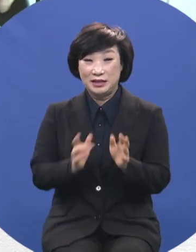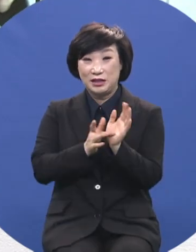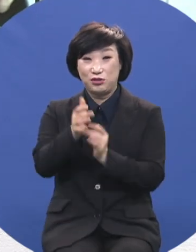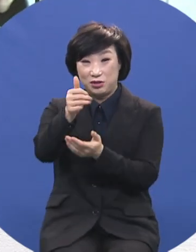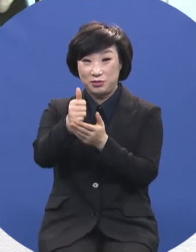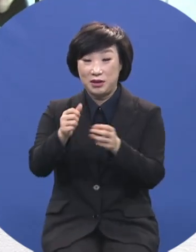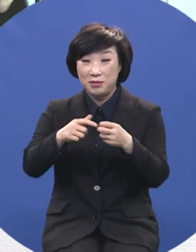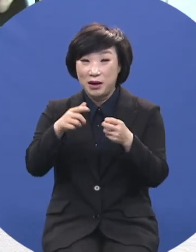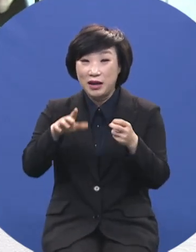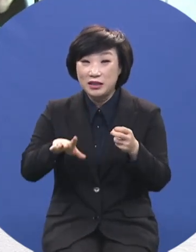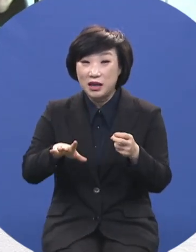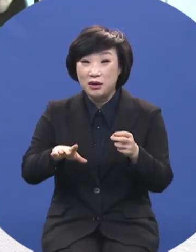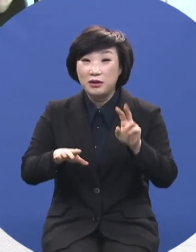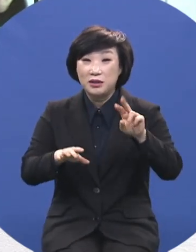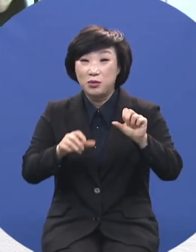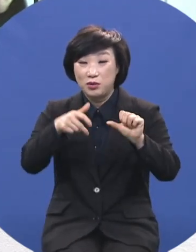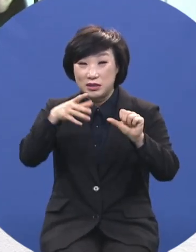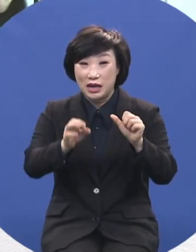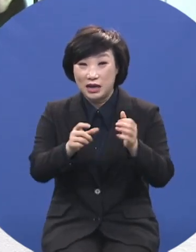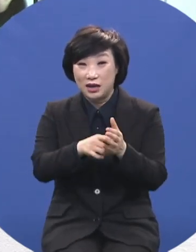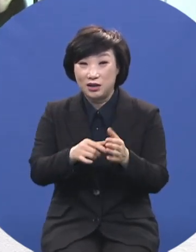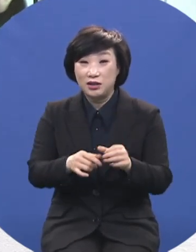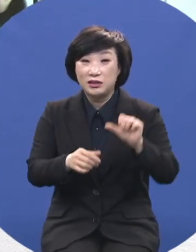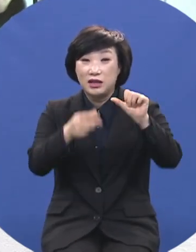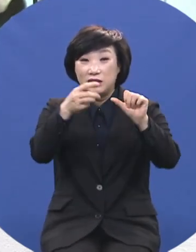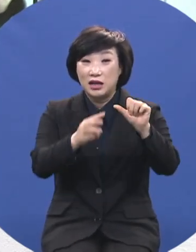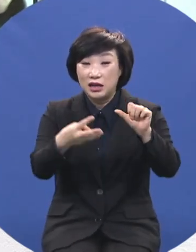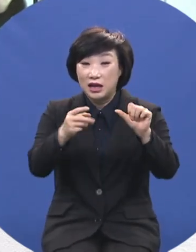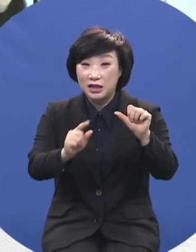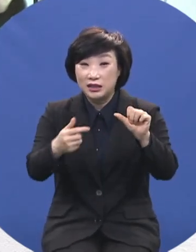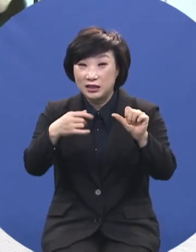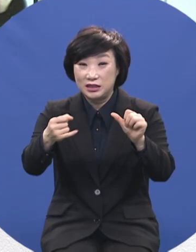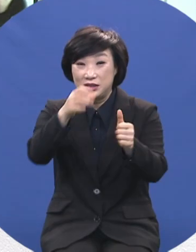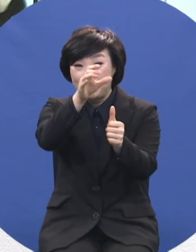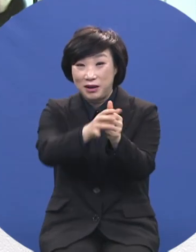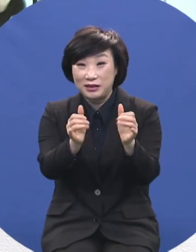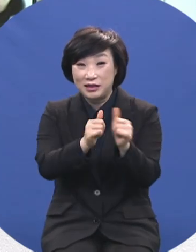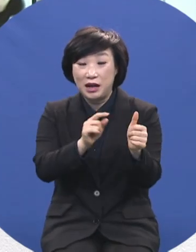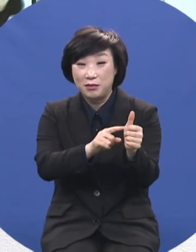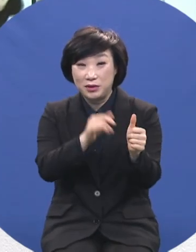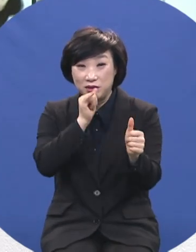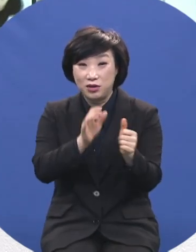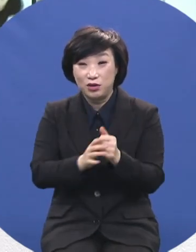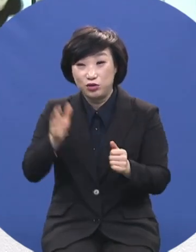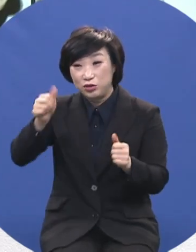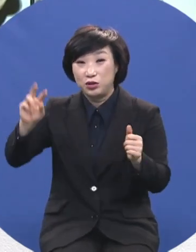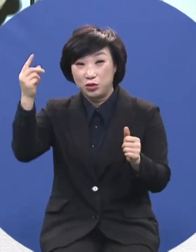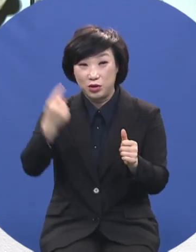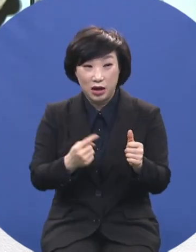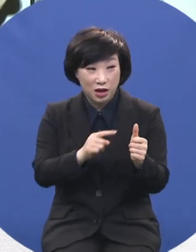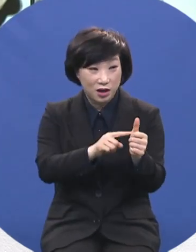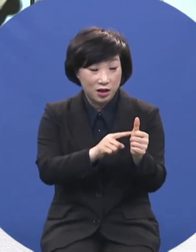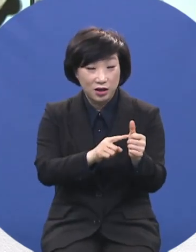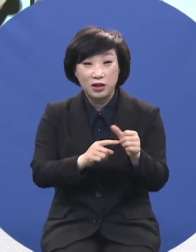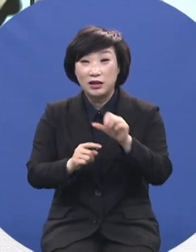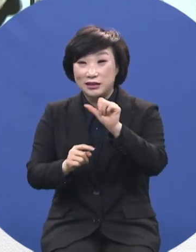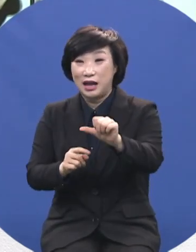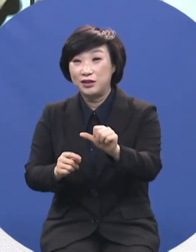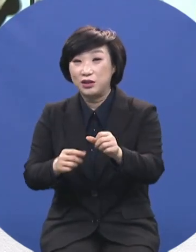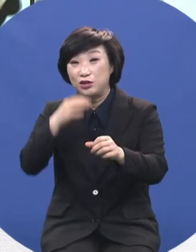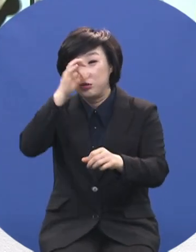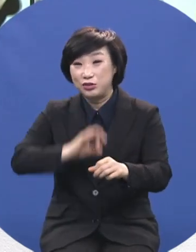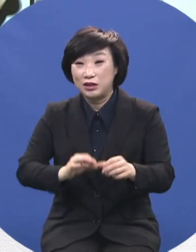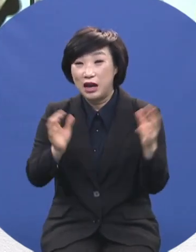예수께서 마태복음 25장에 5달란트 받은 자에게 돌아왔을 때 5달란트 유익을 남겼을 때